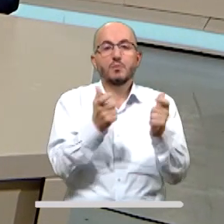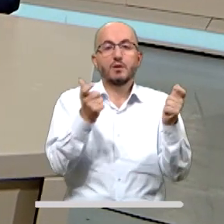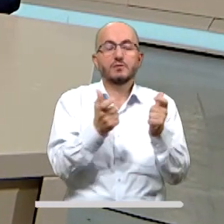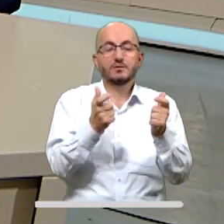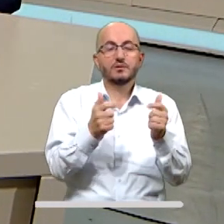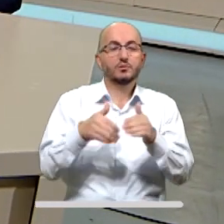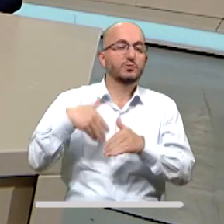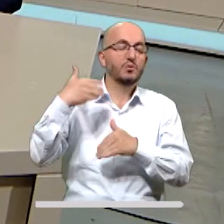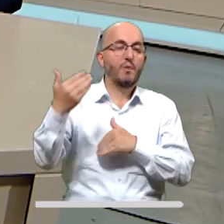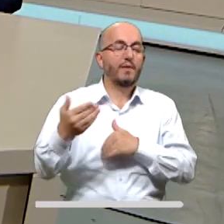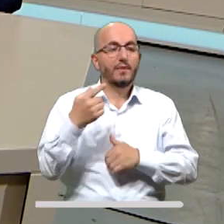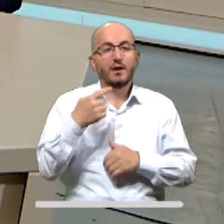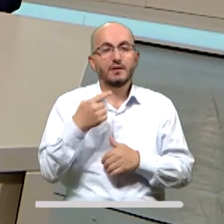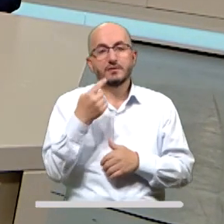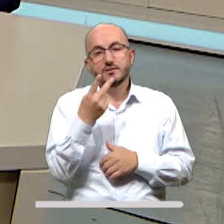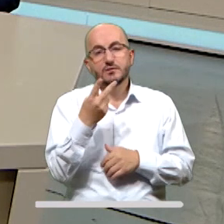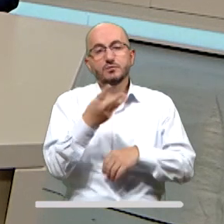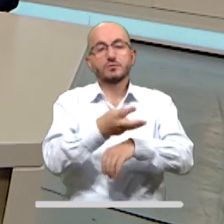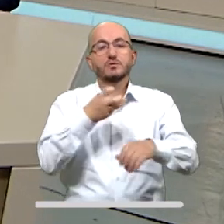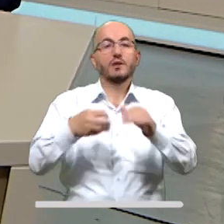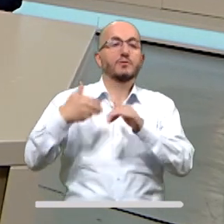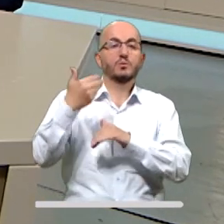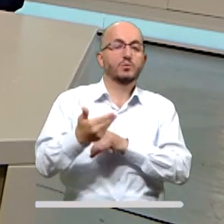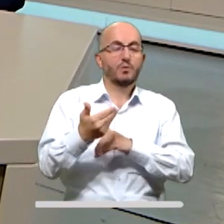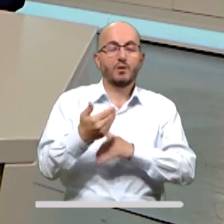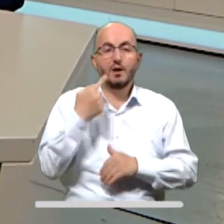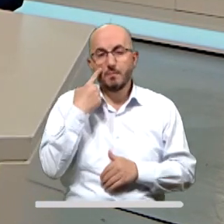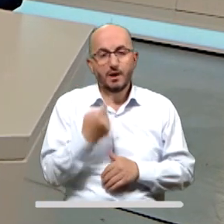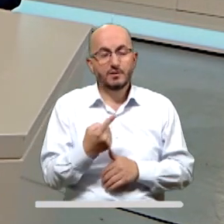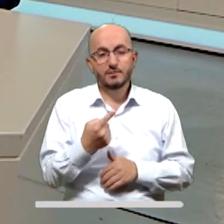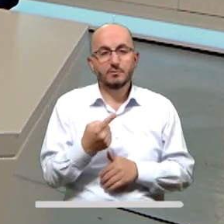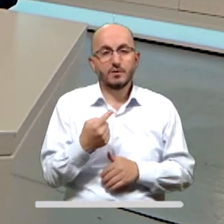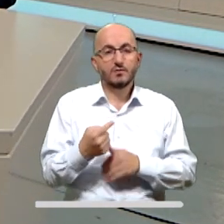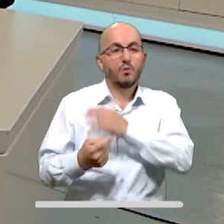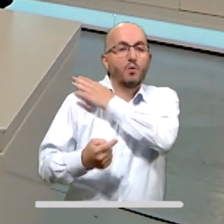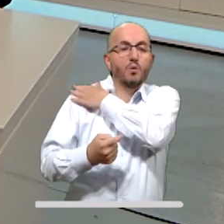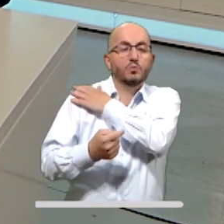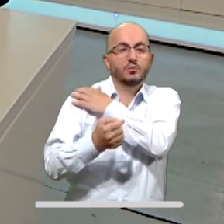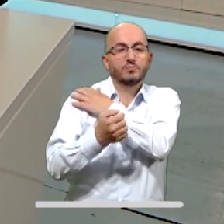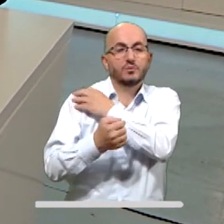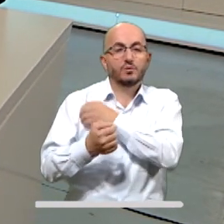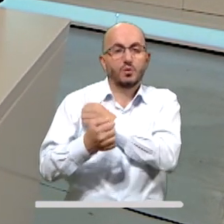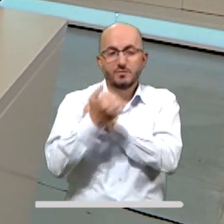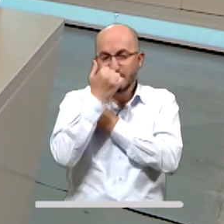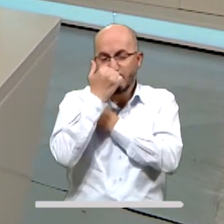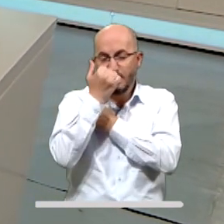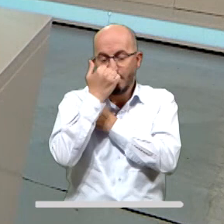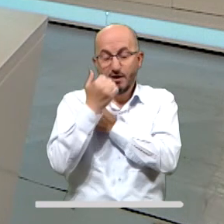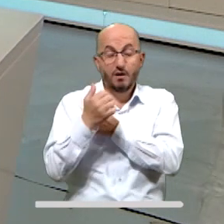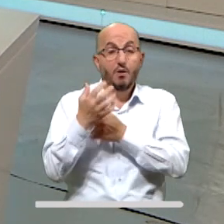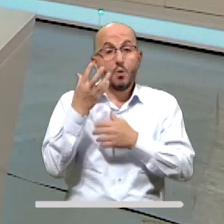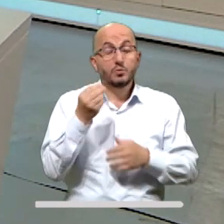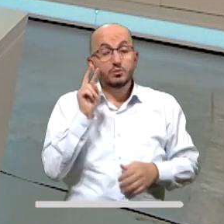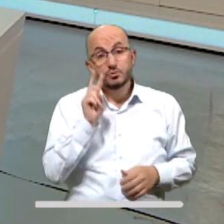Ama sonradan da baktım ki aradan 2-3 saat geçtikten sonra omzumda bir kan, gömlemde bir kan